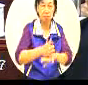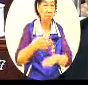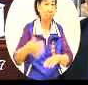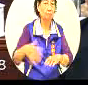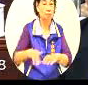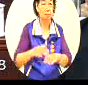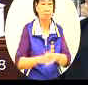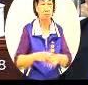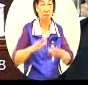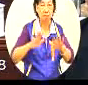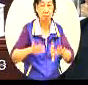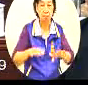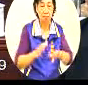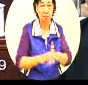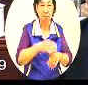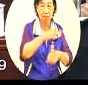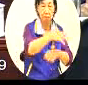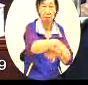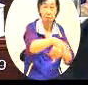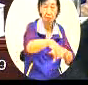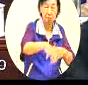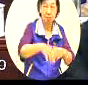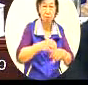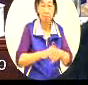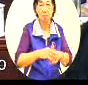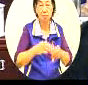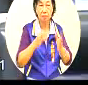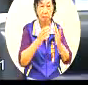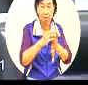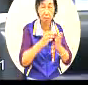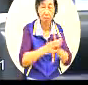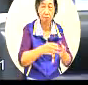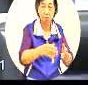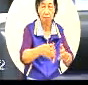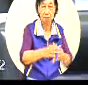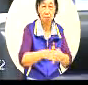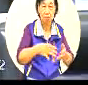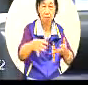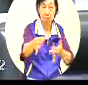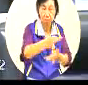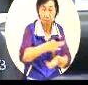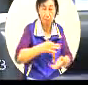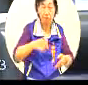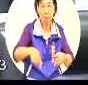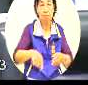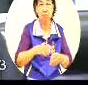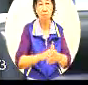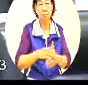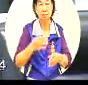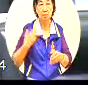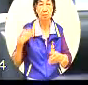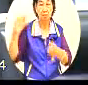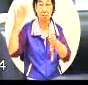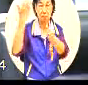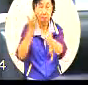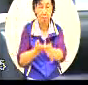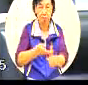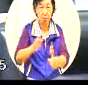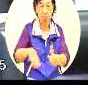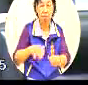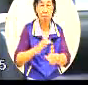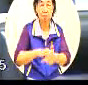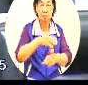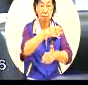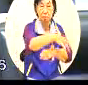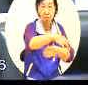收，那类似空气污染费，类似空污费一样。 副市长，环保署征收，他授权给我们的环保局，环保局